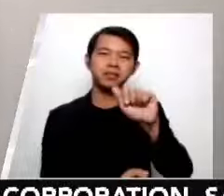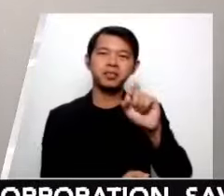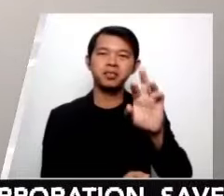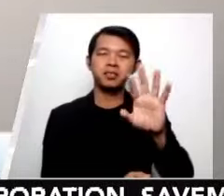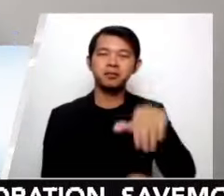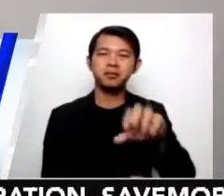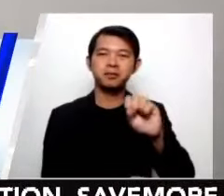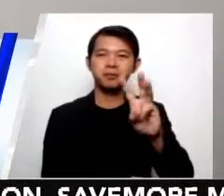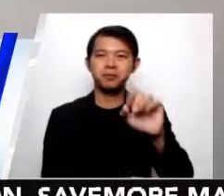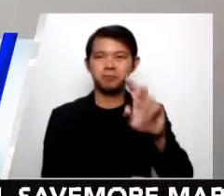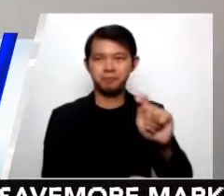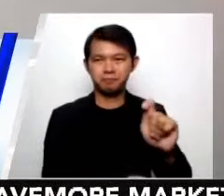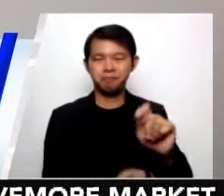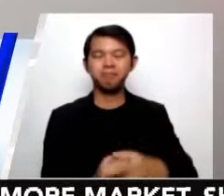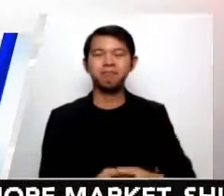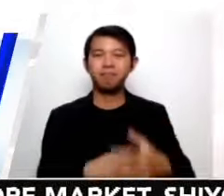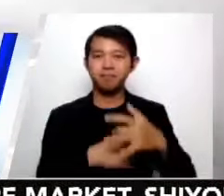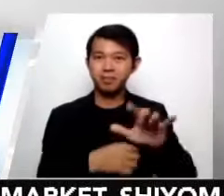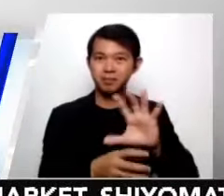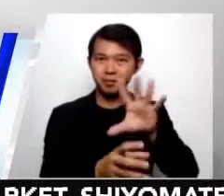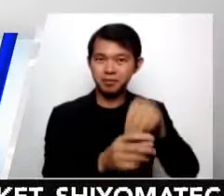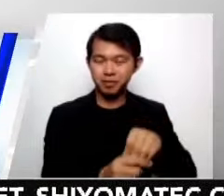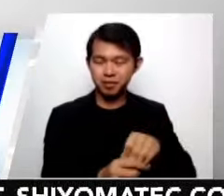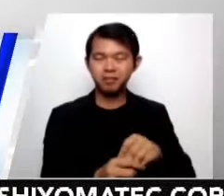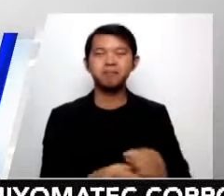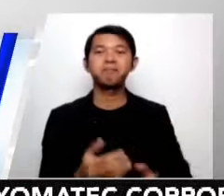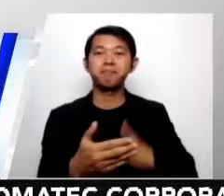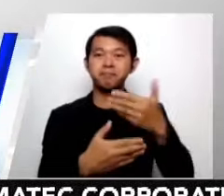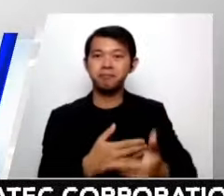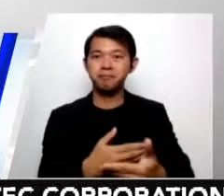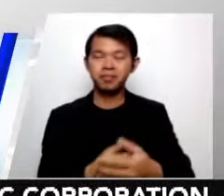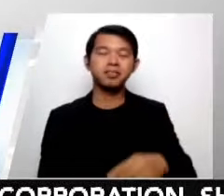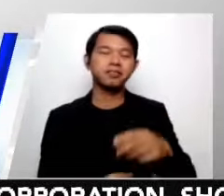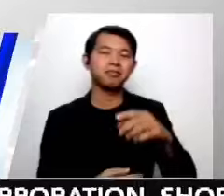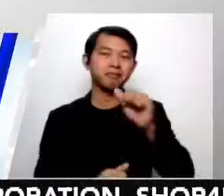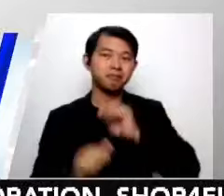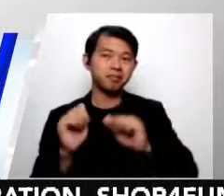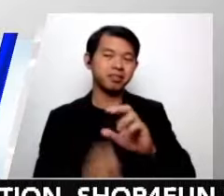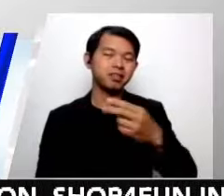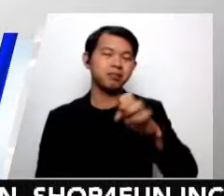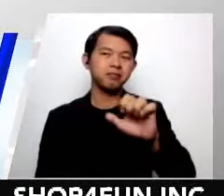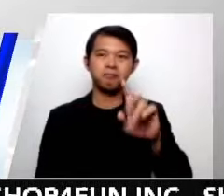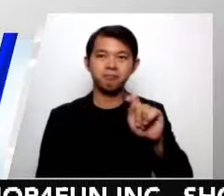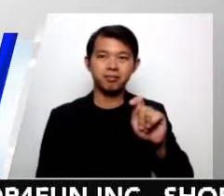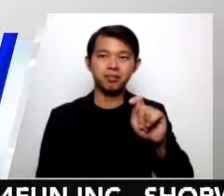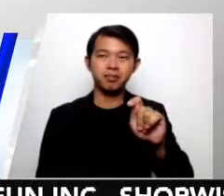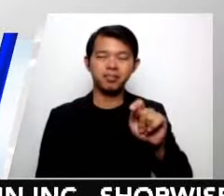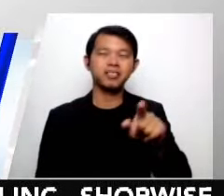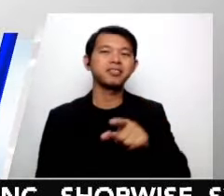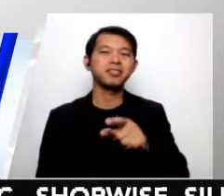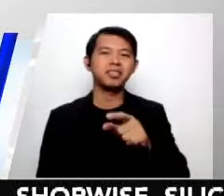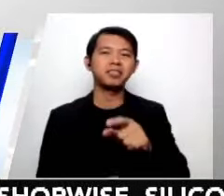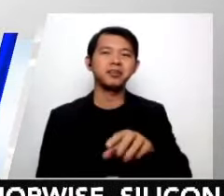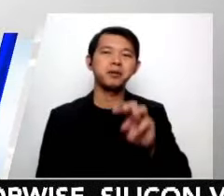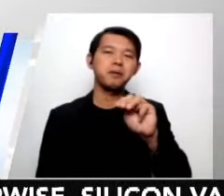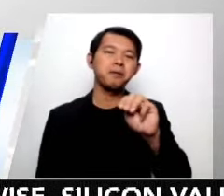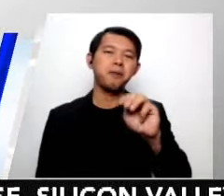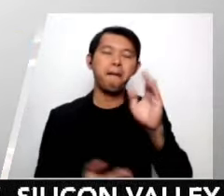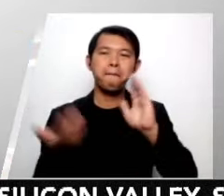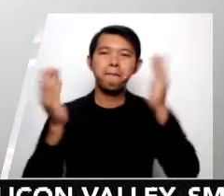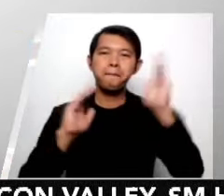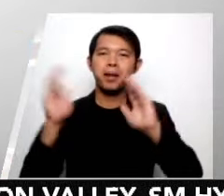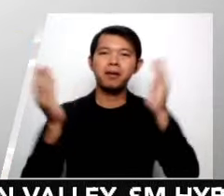Matapos umaten sa Paris Fashion Week, cover naman ngayon si Heart Evangelista ng isang Malaysian fashion magazine. It's an honor daw para